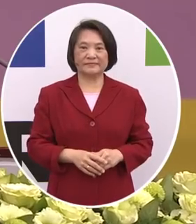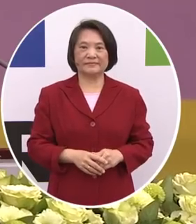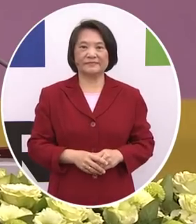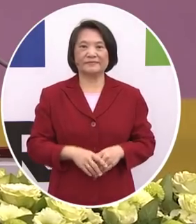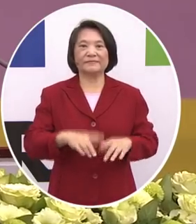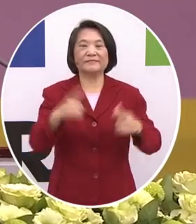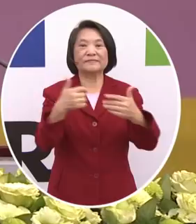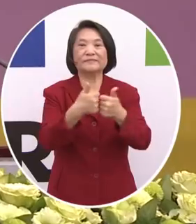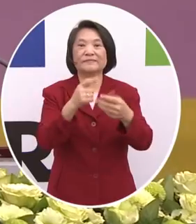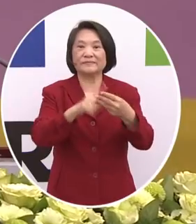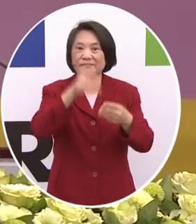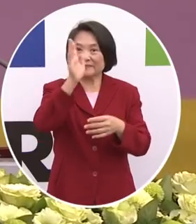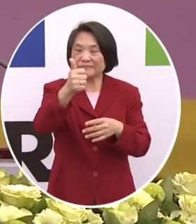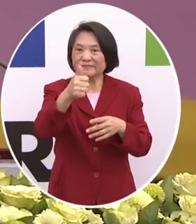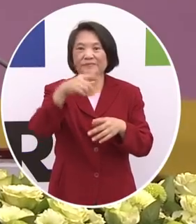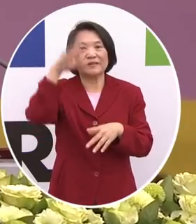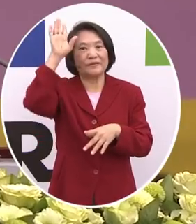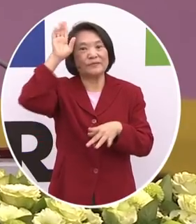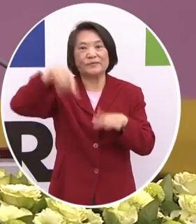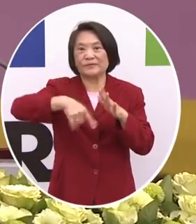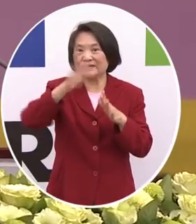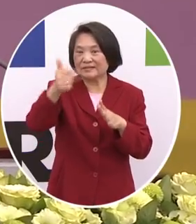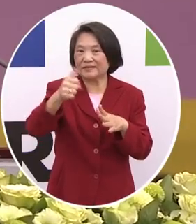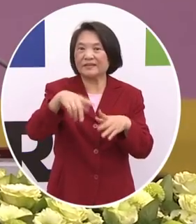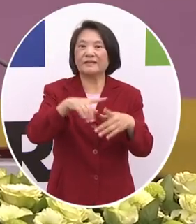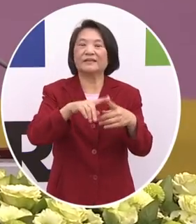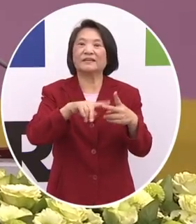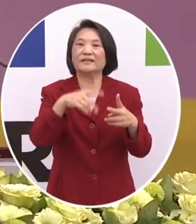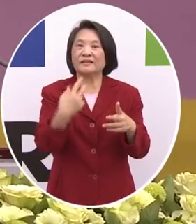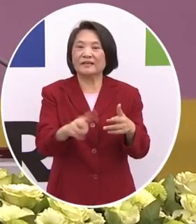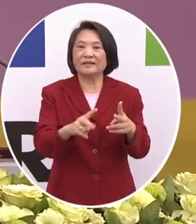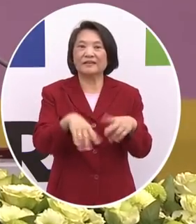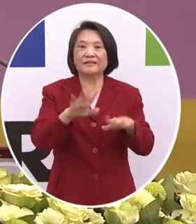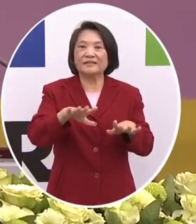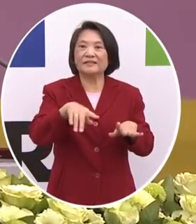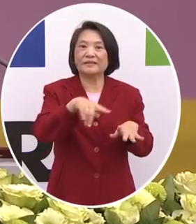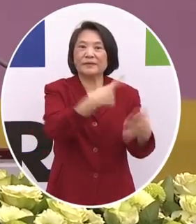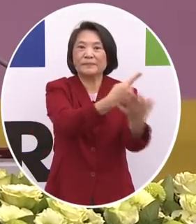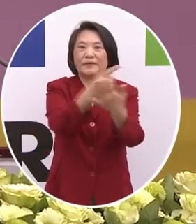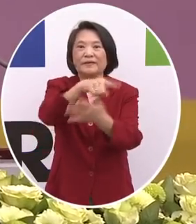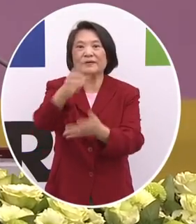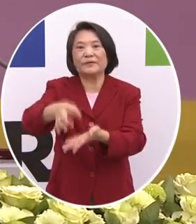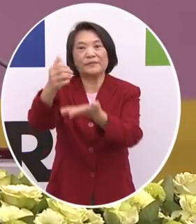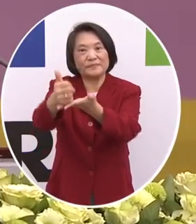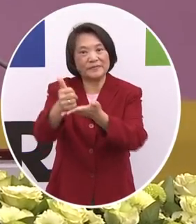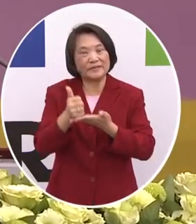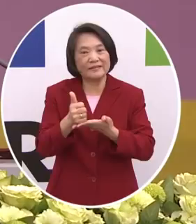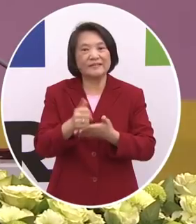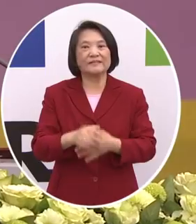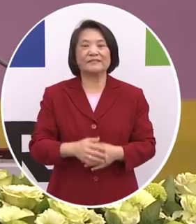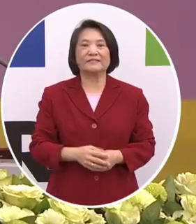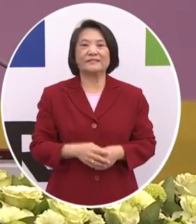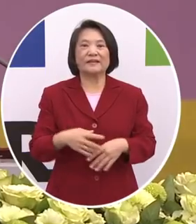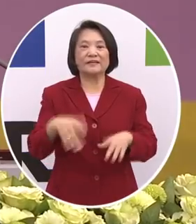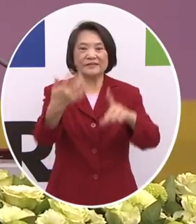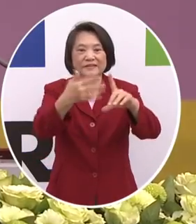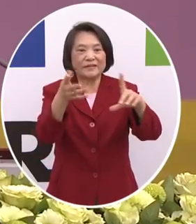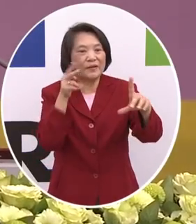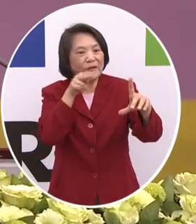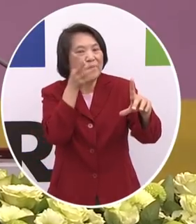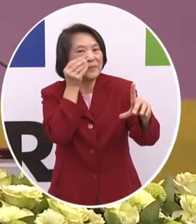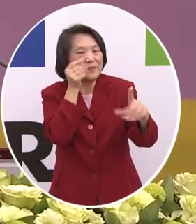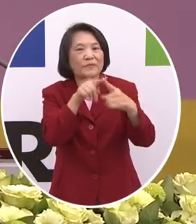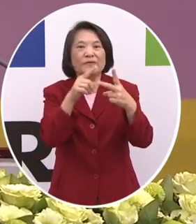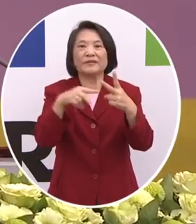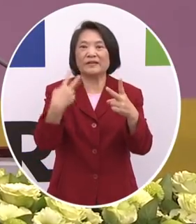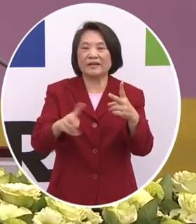大会主席苏嘉全院长，现场的各位贵宾，电视机前以